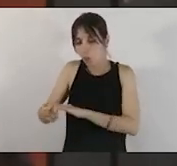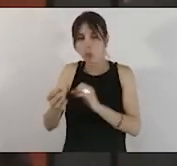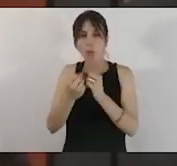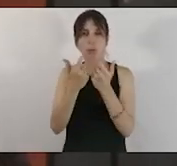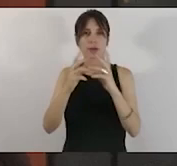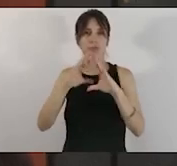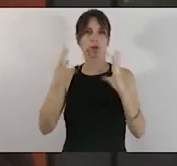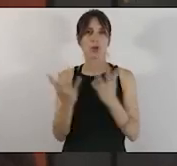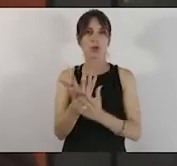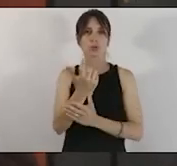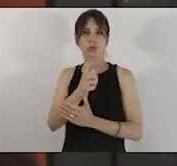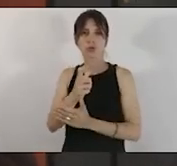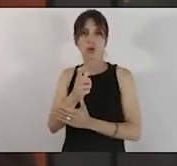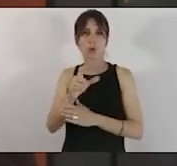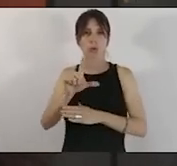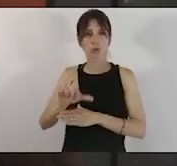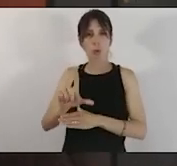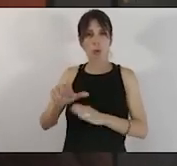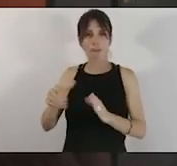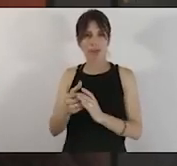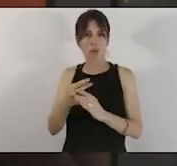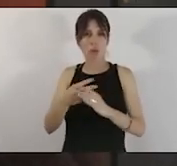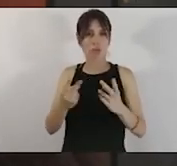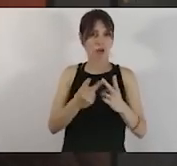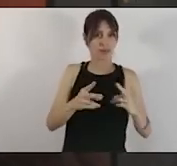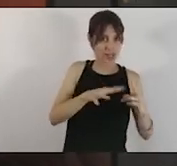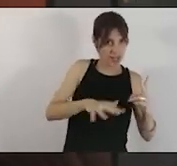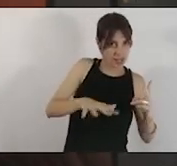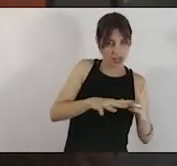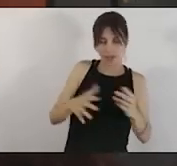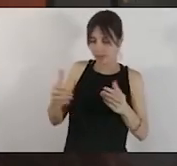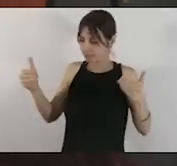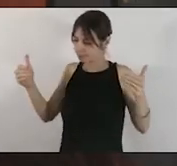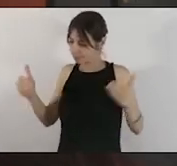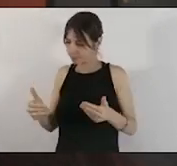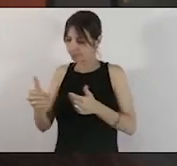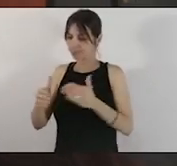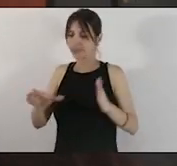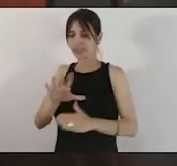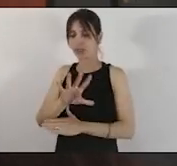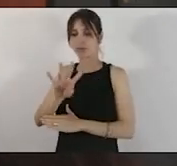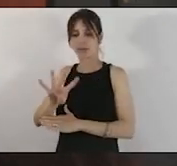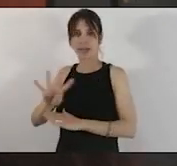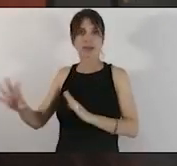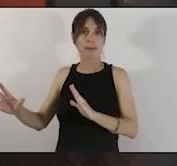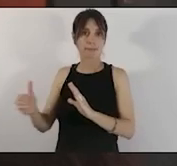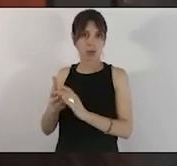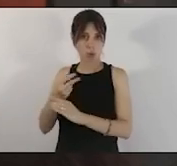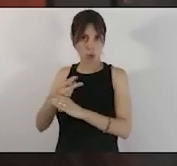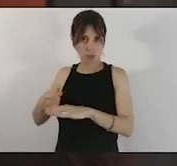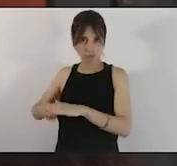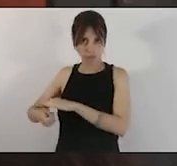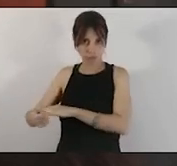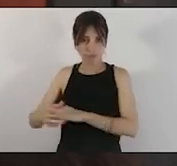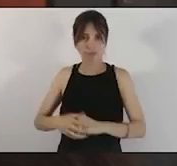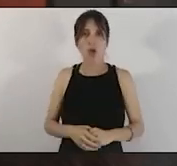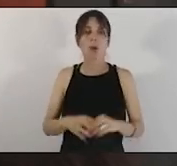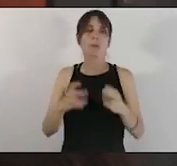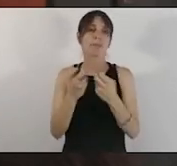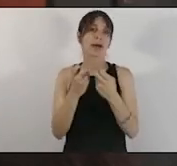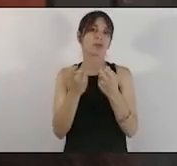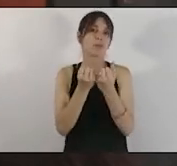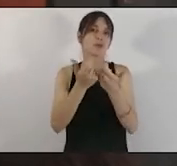202 000 euros sur l'ensemble de la ville et 54 000 euros sur notre secteur. À titre, je peux vous citer